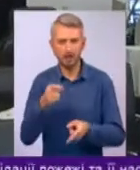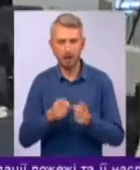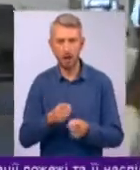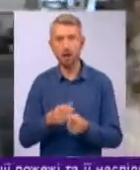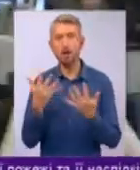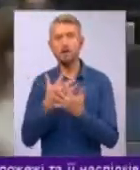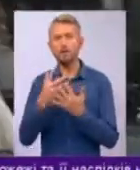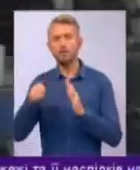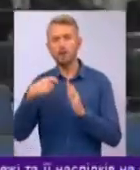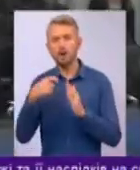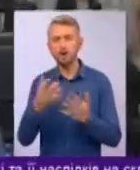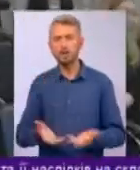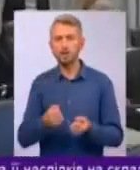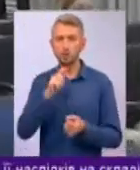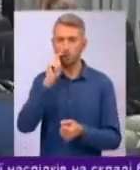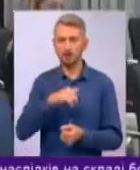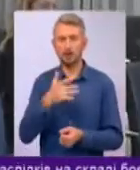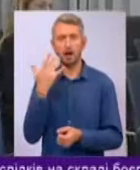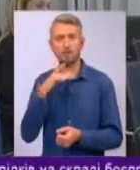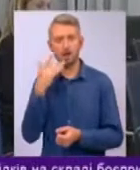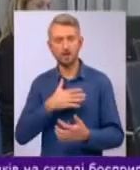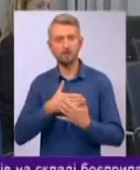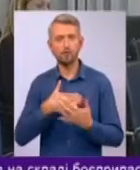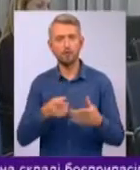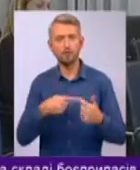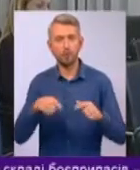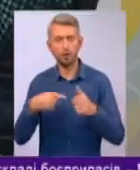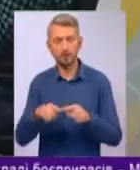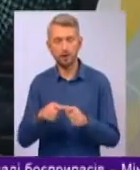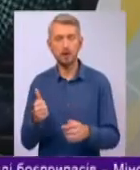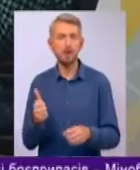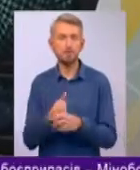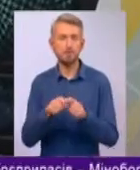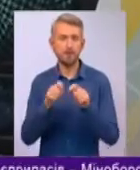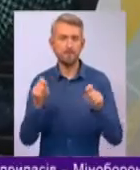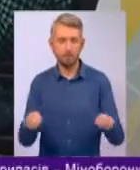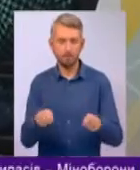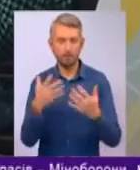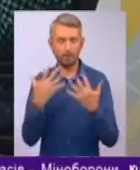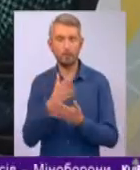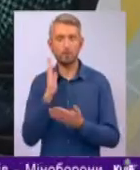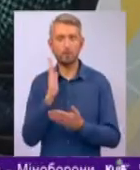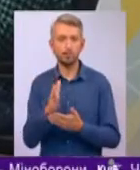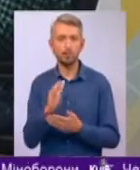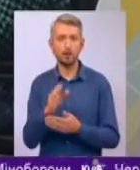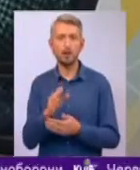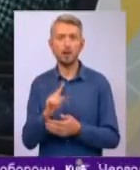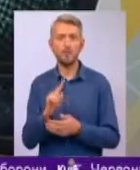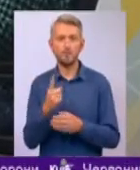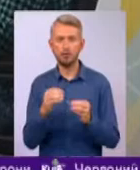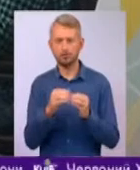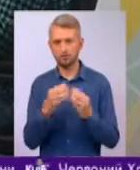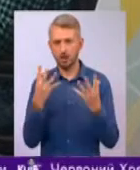за підтримки українських та американських волонтерських організацій. Прем'єра кінофільму «Невидимий батальйон» відбудеться у першій декаді